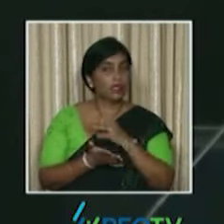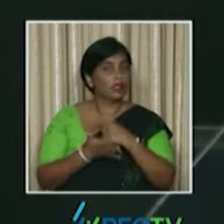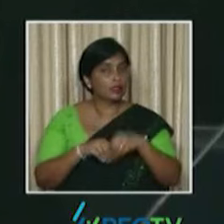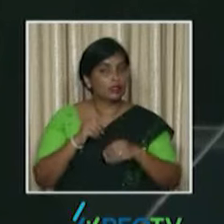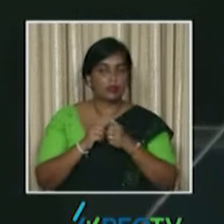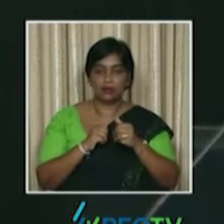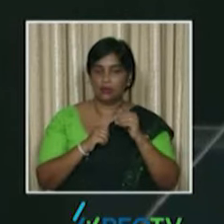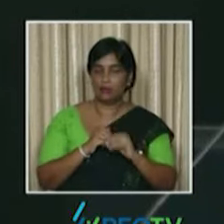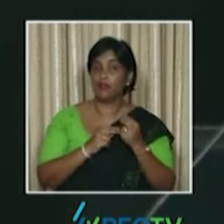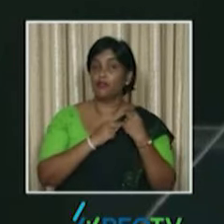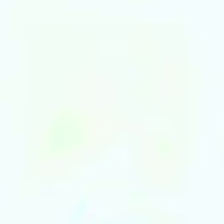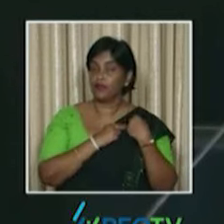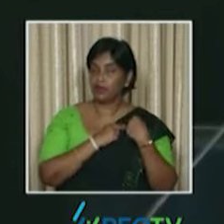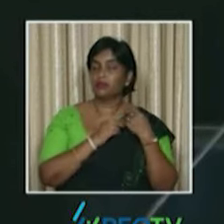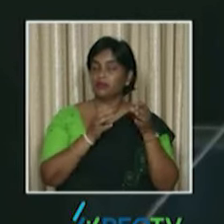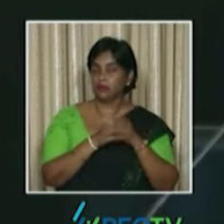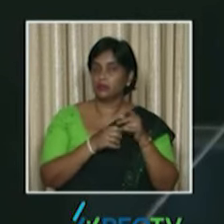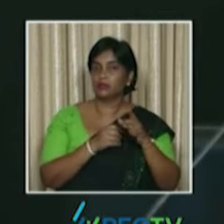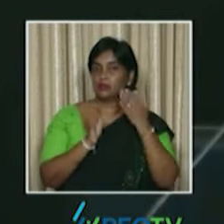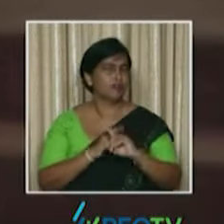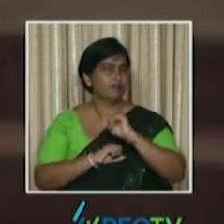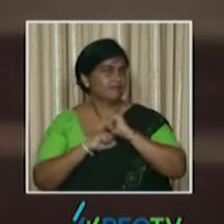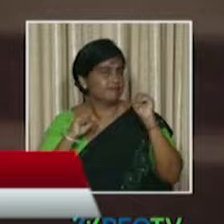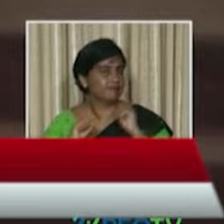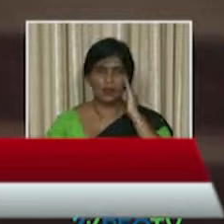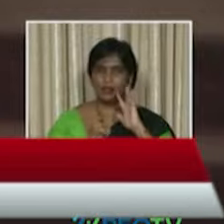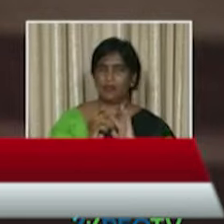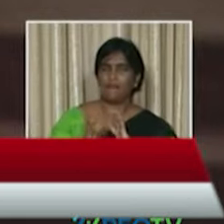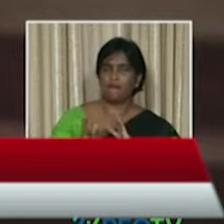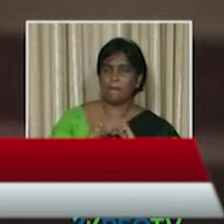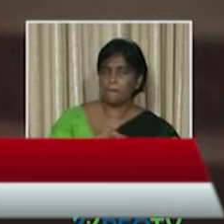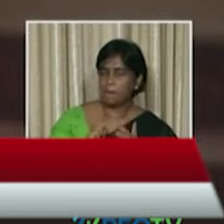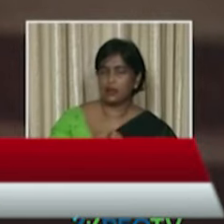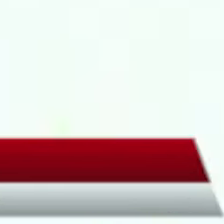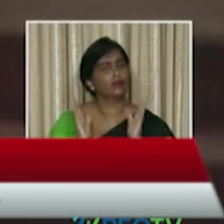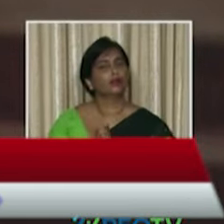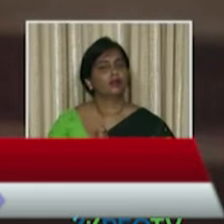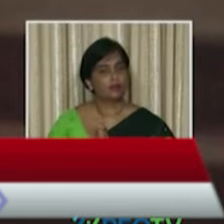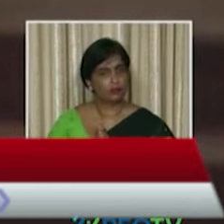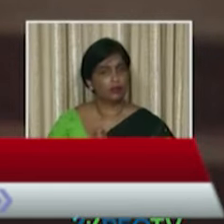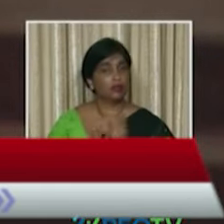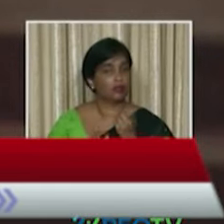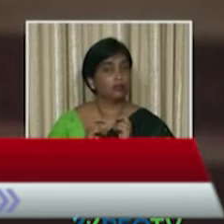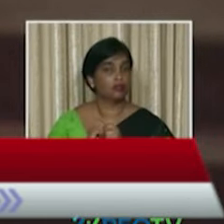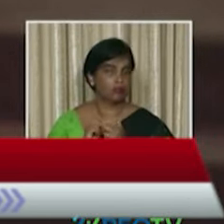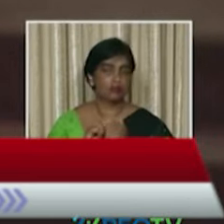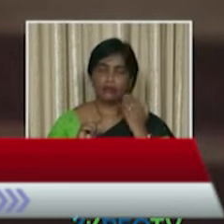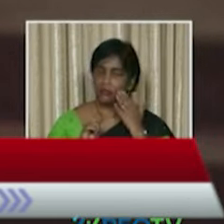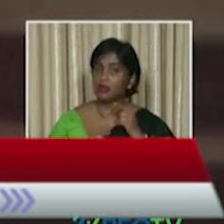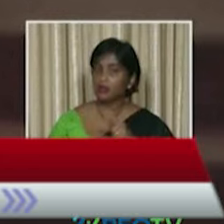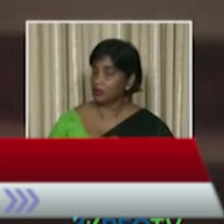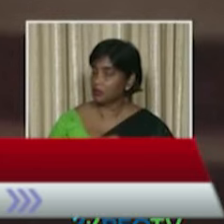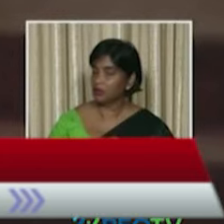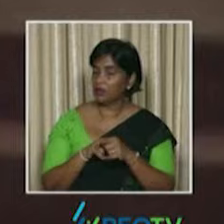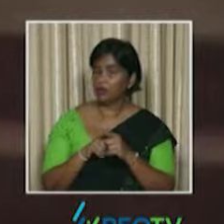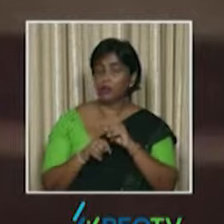දේශපාලන හැසිරීම්වල වගවීම් පාර්ශවය ඉස්මතු කර පෙන්වන්න ස්වභාවික විබත් මේ හැම දෙයක්ම මේ ආර්ථික අර්බුදයට බලපාලා තියෙනවා ඉතින්